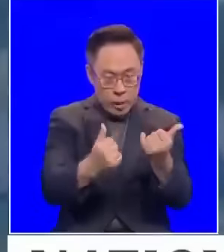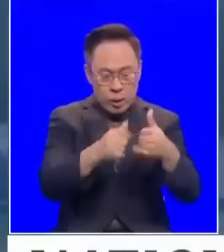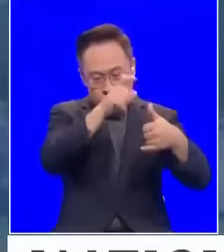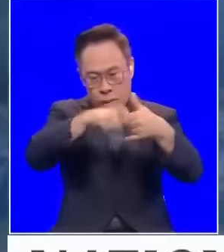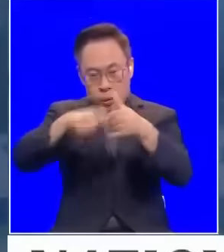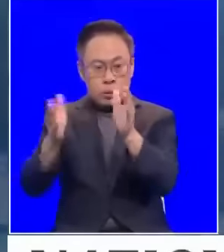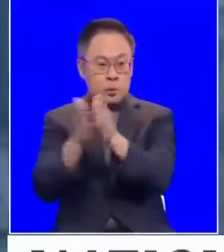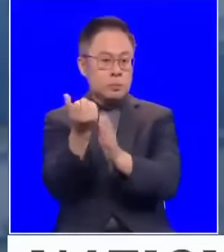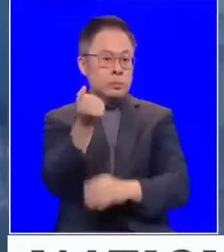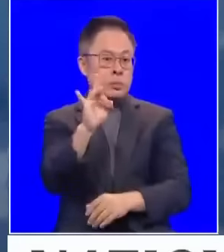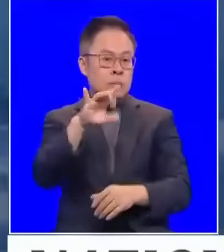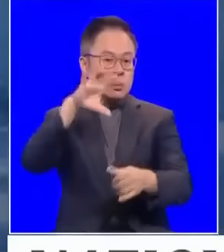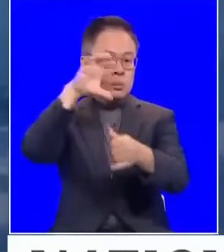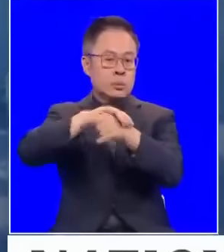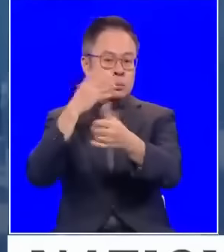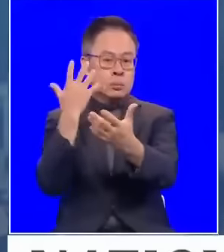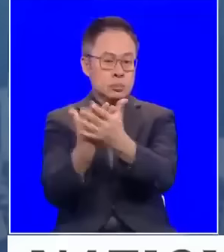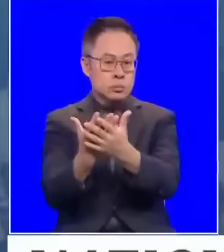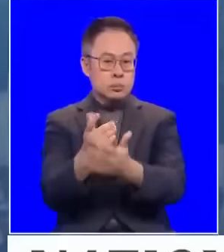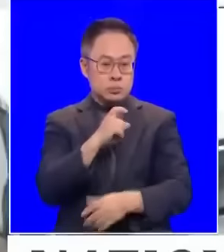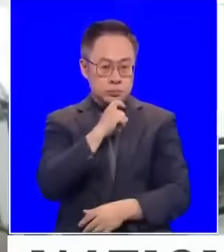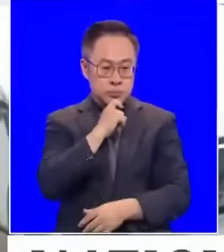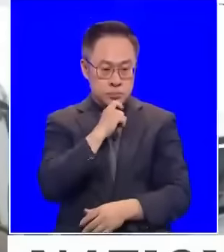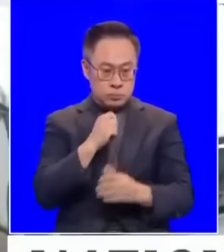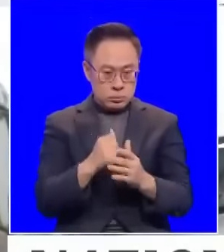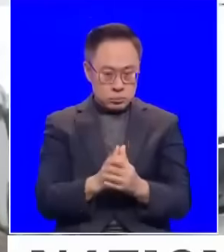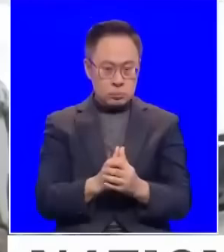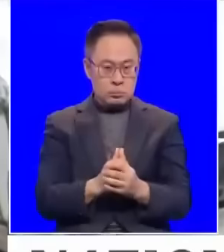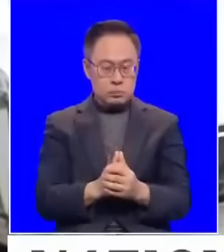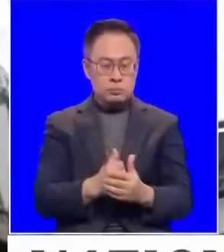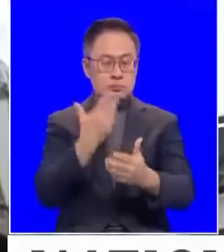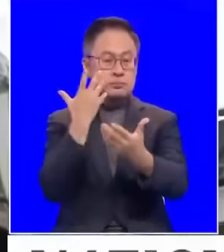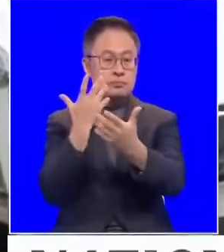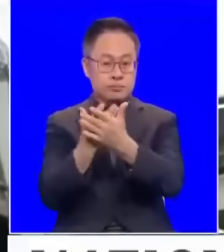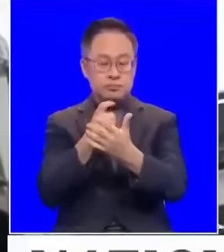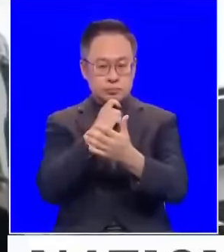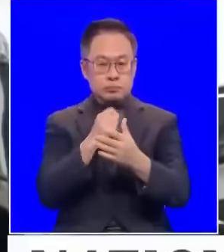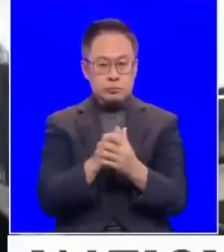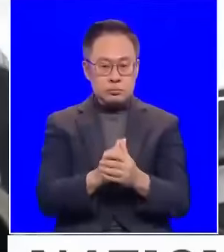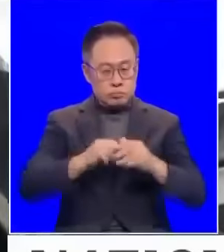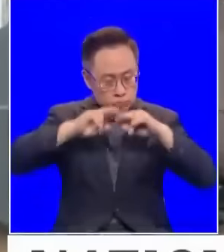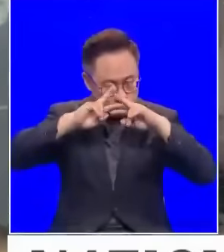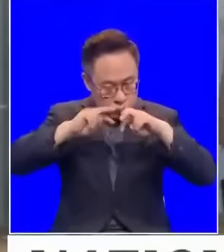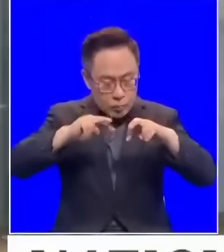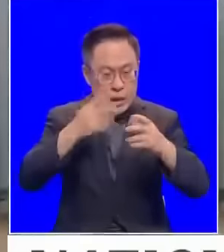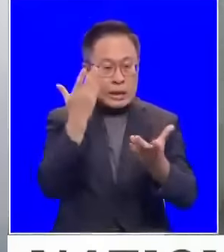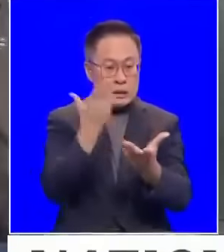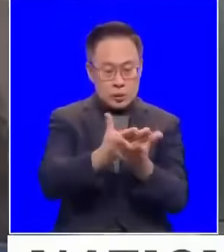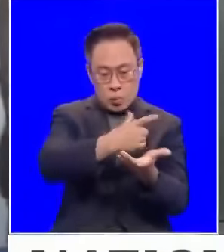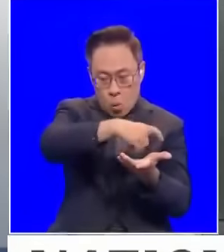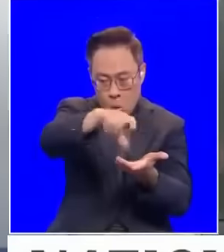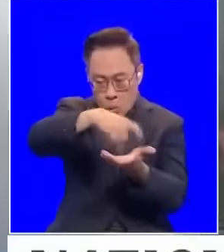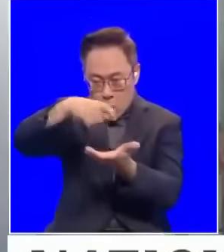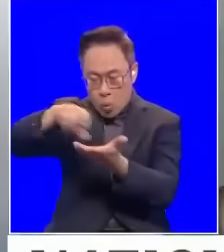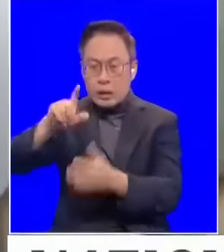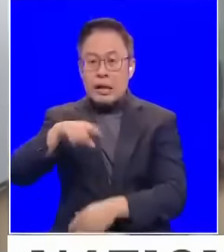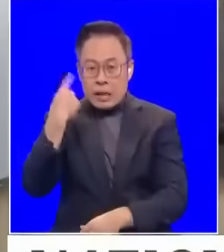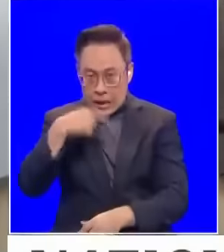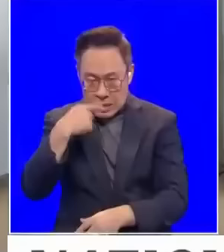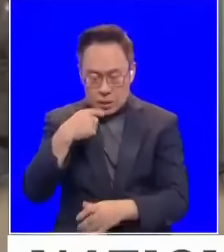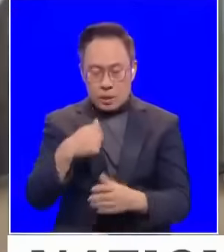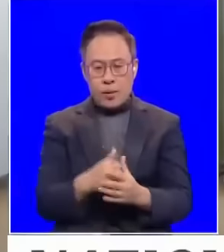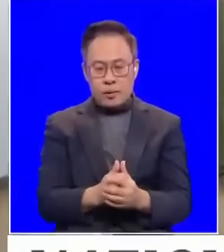ยังอยู่ในเรือนจำและขณะนี้อยู่ในระหว่างการขยายผลนะคะไม่ว่าจะเป็นเรื่องของเส้นทางการเงินบัญชีทางการเงินต่างๆและ